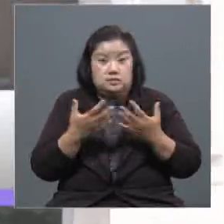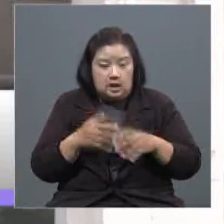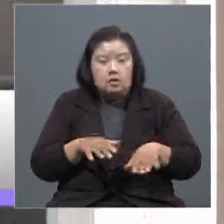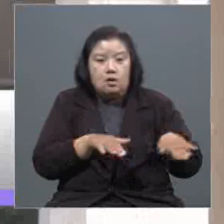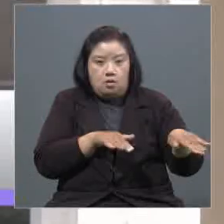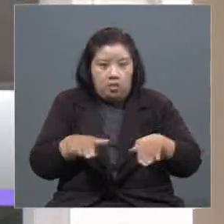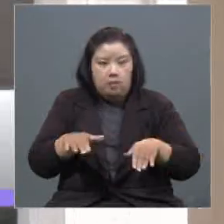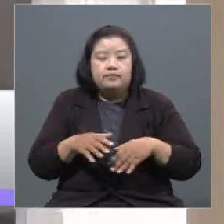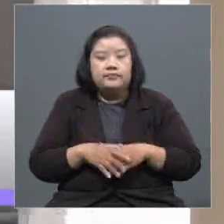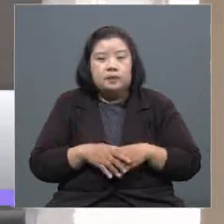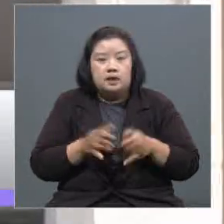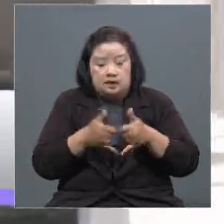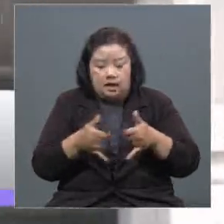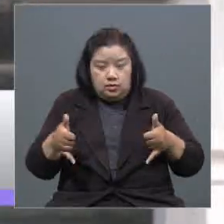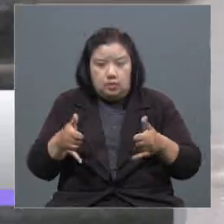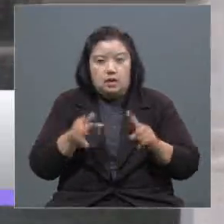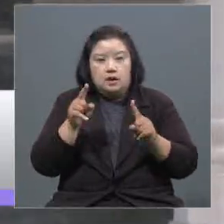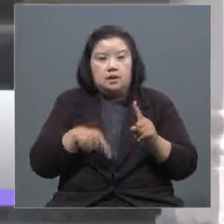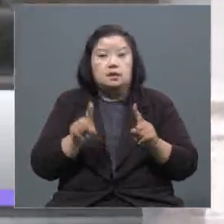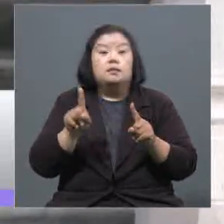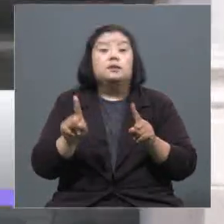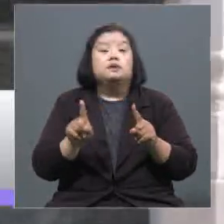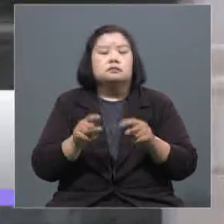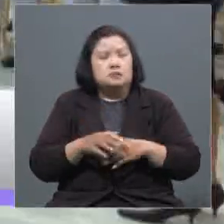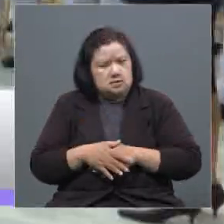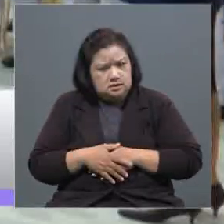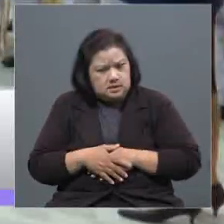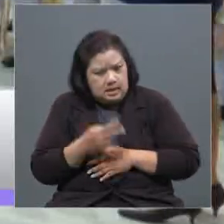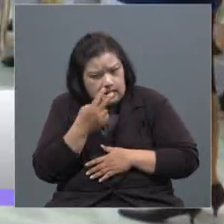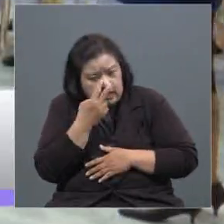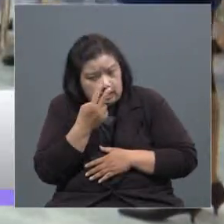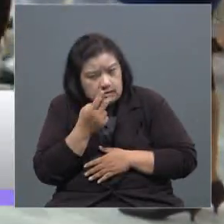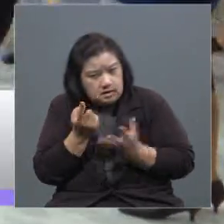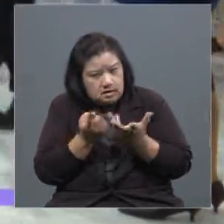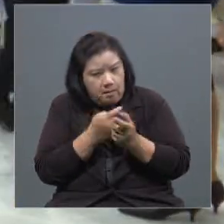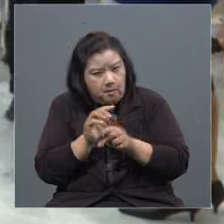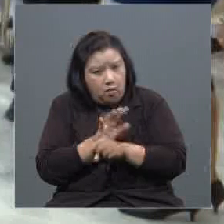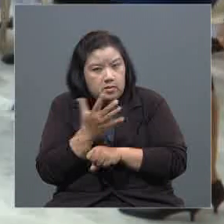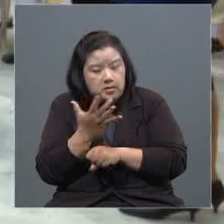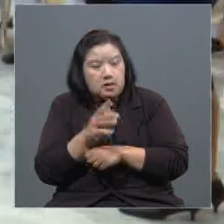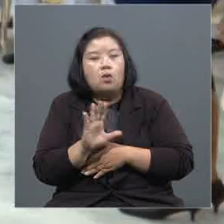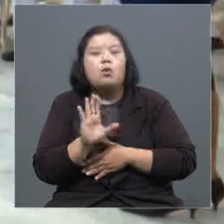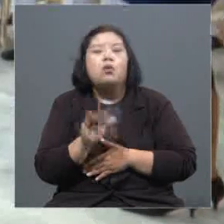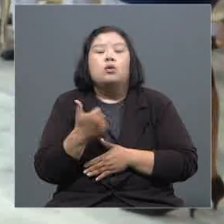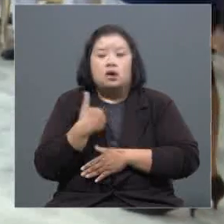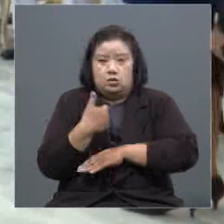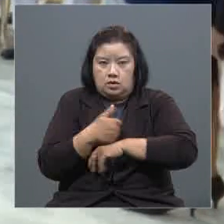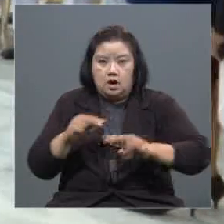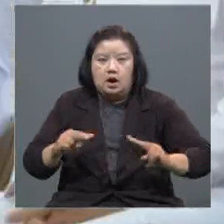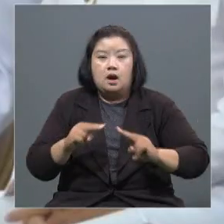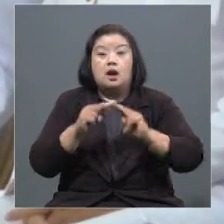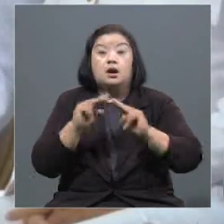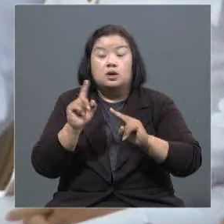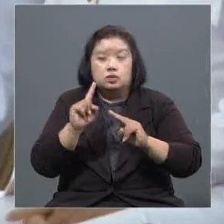ครมเศษฐาน 1/1ครั้งนี้เนี่ยนักข่าวก็สังเกตว่าเอ๊ะเอ๊ขาดไปท่านหนึก็คือท่านรัฐมนตรีว่าการกระทรวงกลาโหมฮะคุณ